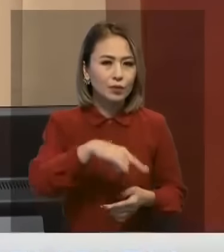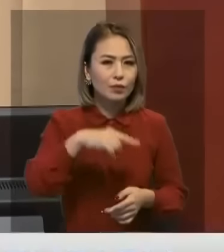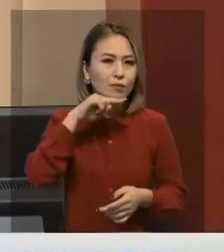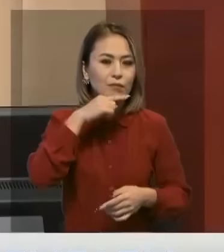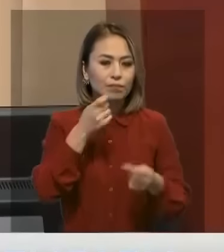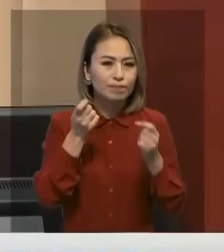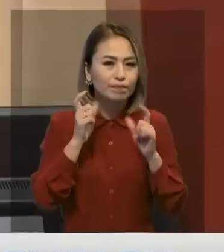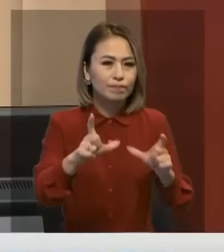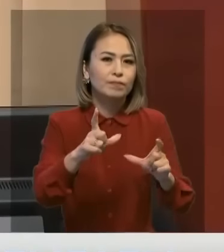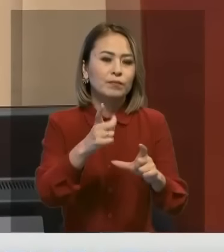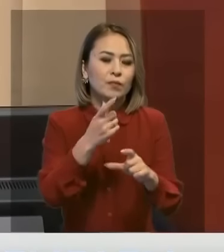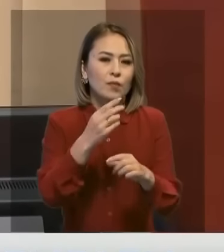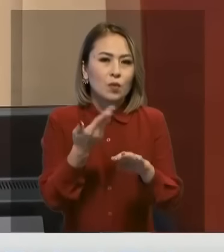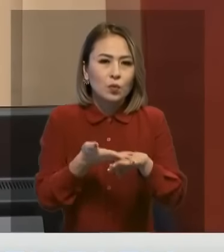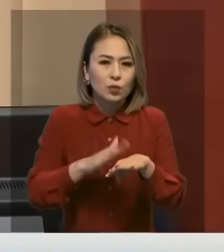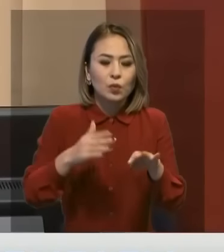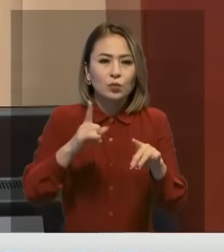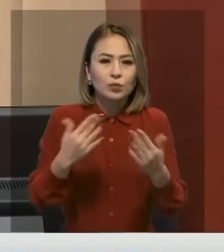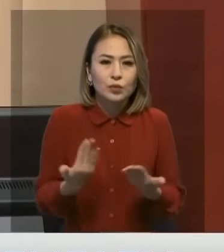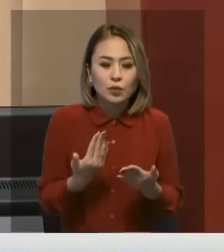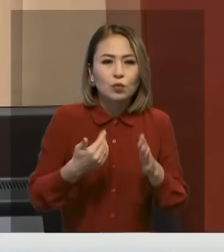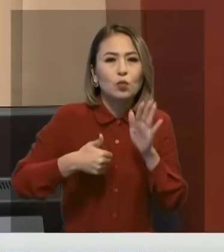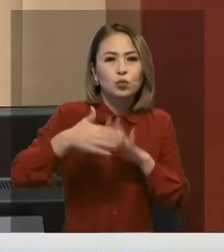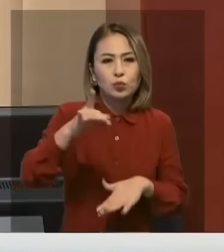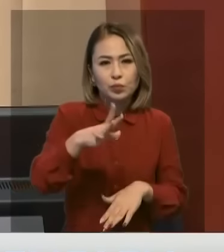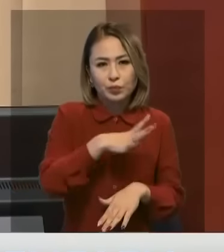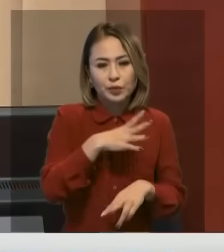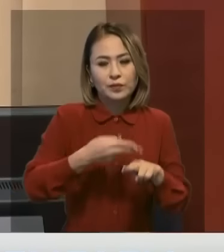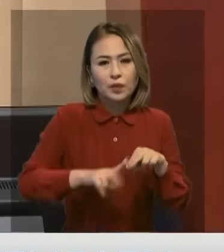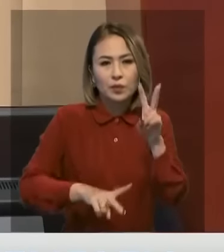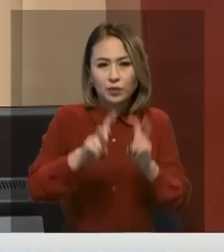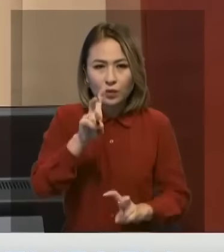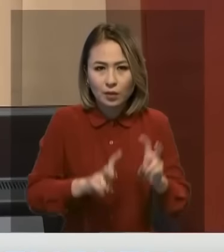халықтың әлеуметтік жағдайын, соның ішінде өнеркәсіп,